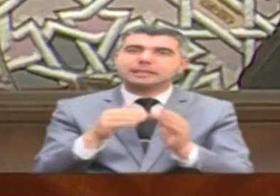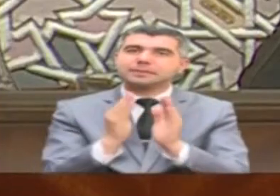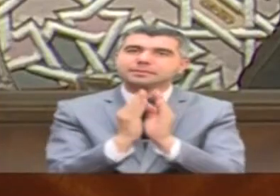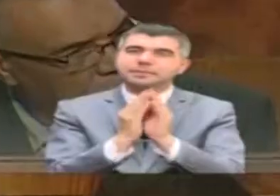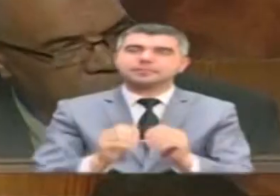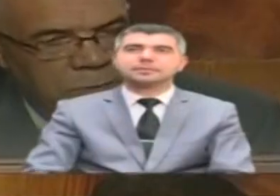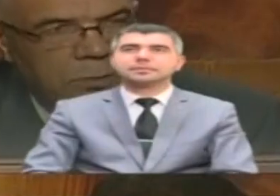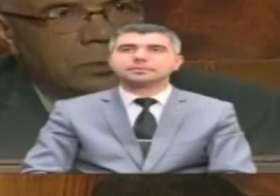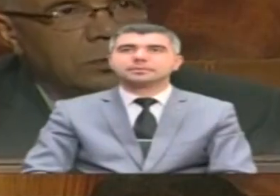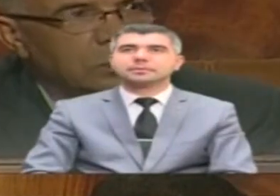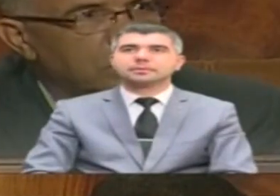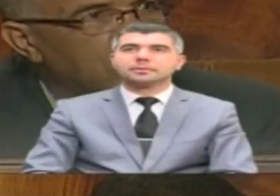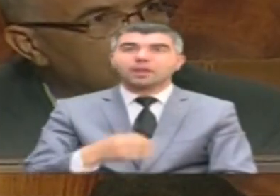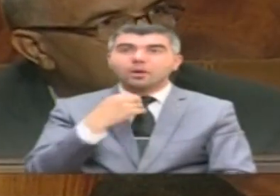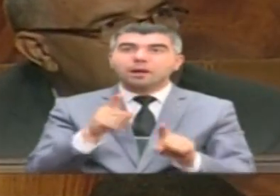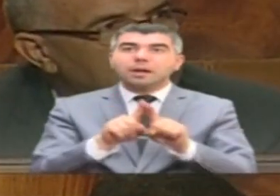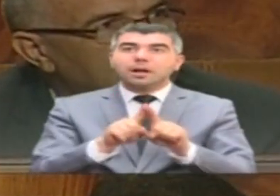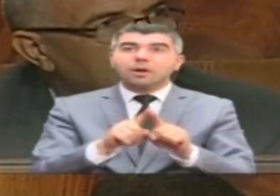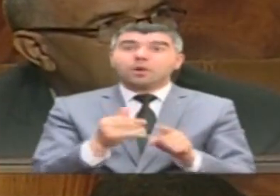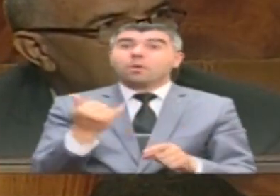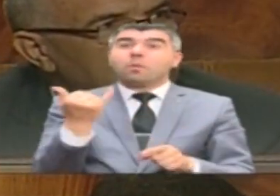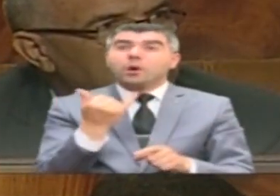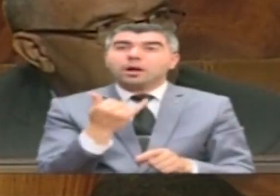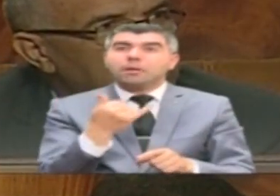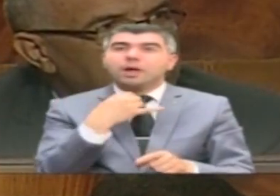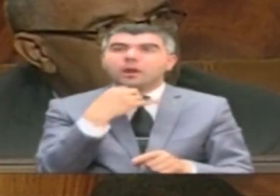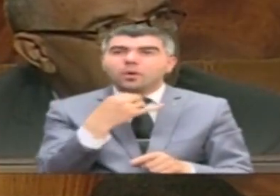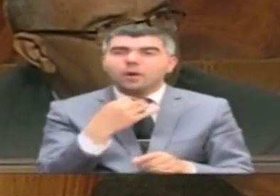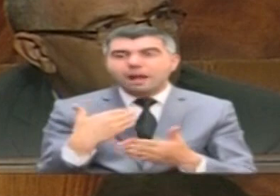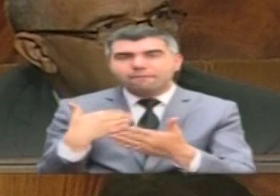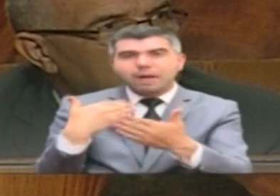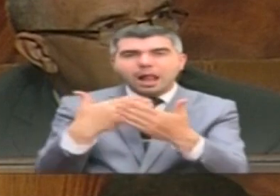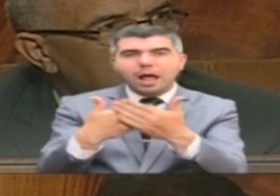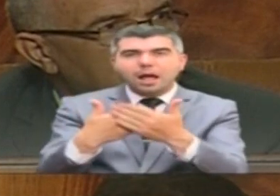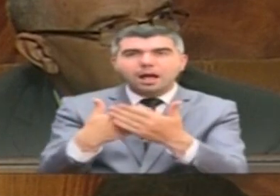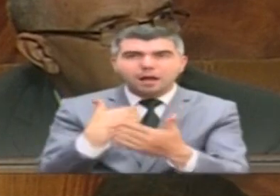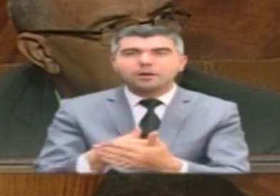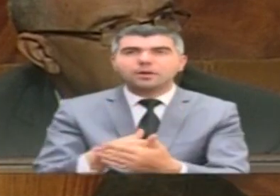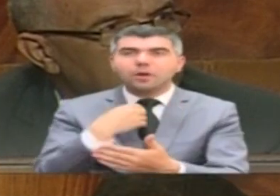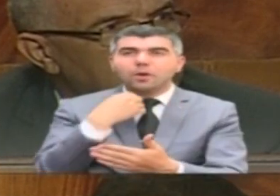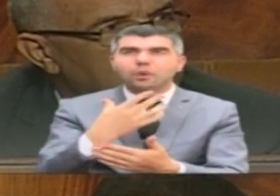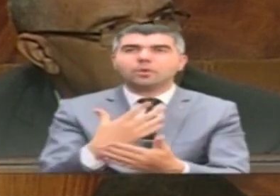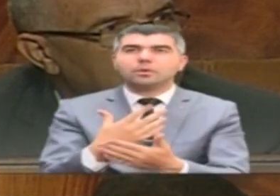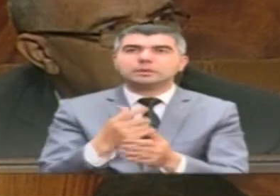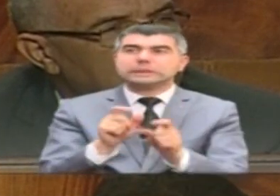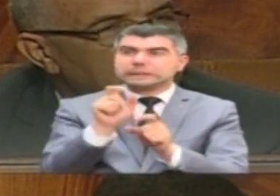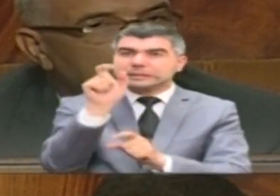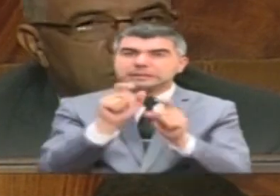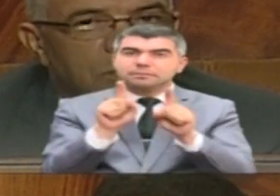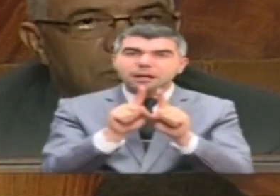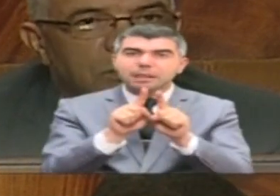وزير، أحد المشاكل الأساسية التي ابتلينا بها في هذه اللحظة الأخيرة هو هذا التعرض